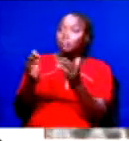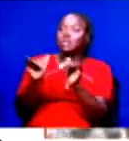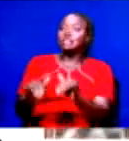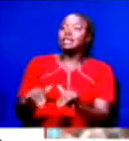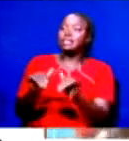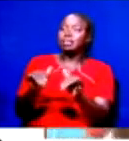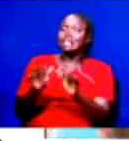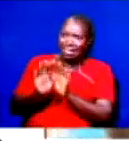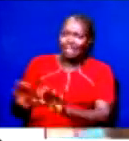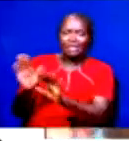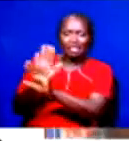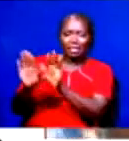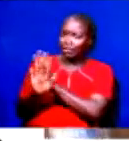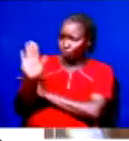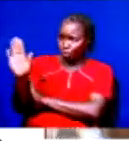kile kitu huko,